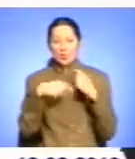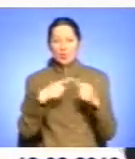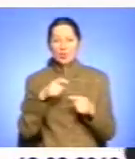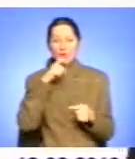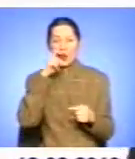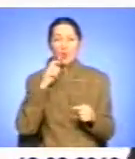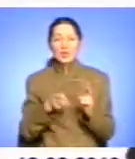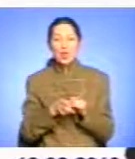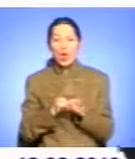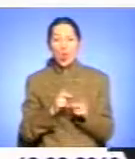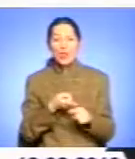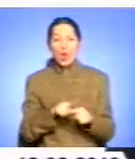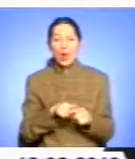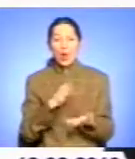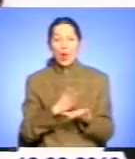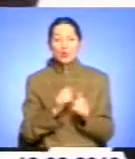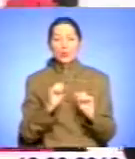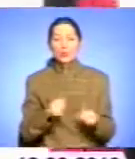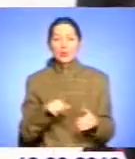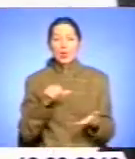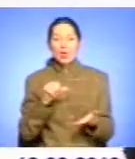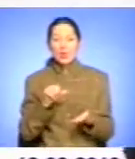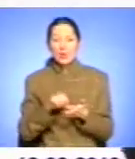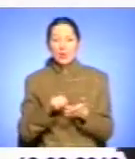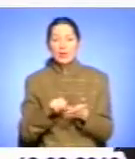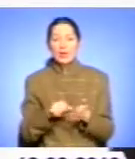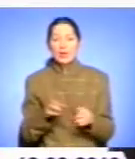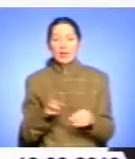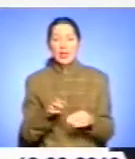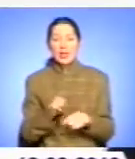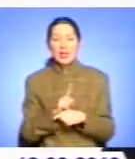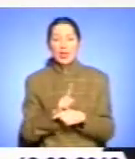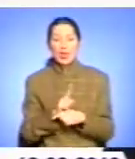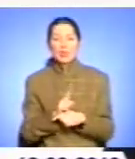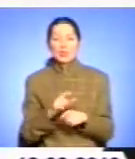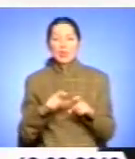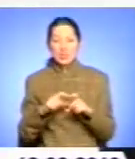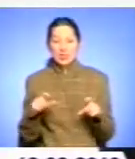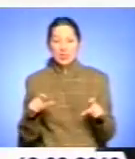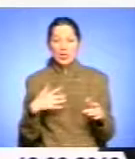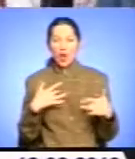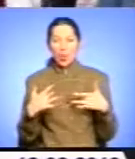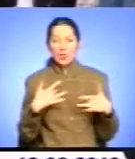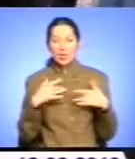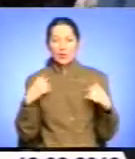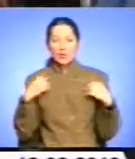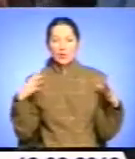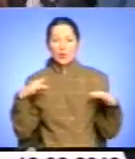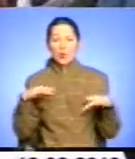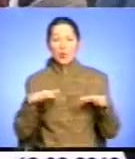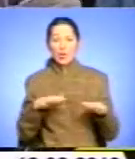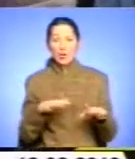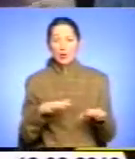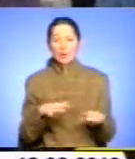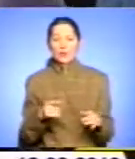українська кухня, яку мають можливість представити тернопільські заклади, і концертні святкові заходи. Ну а родзинки – це